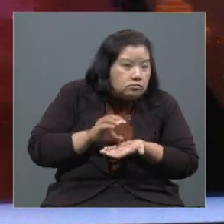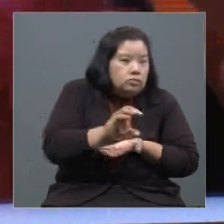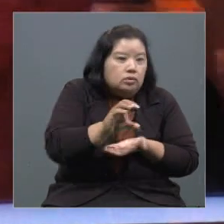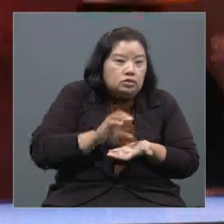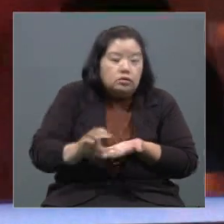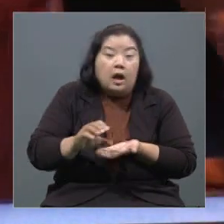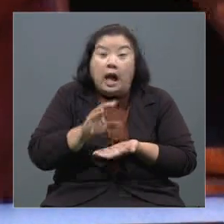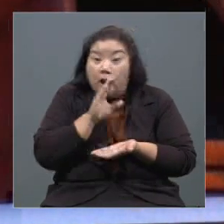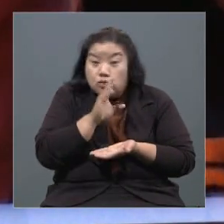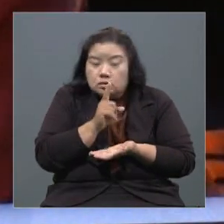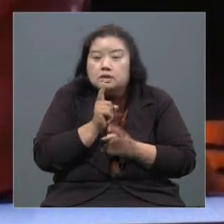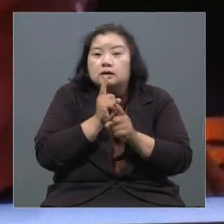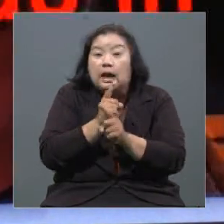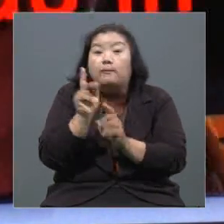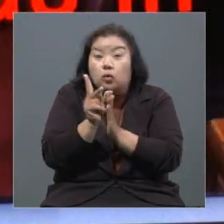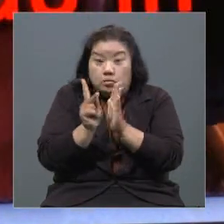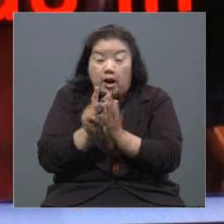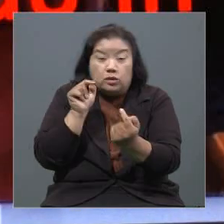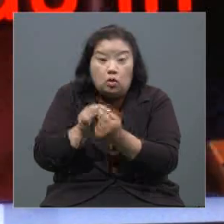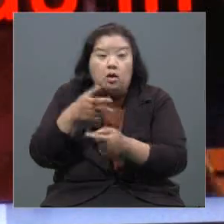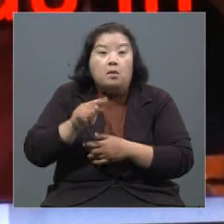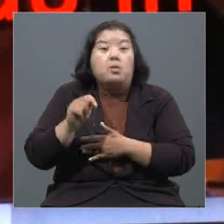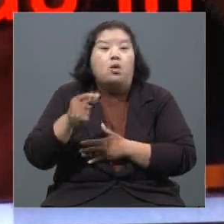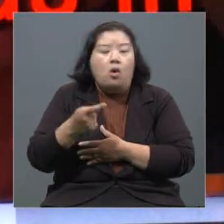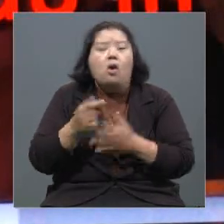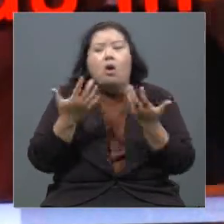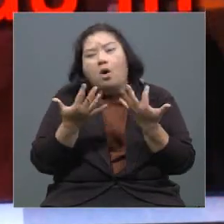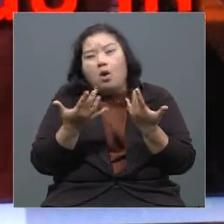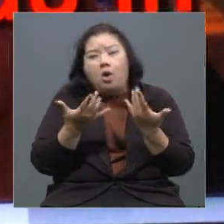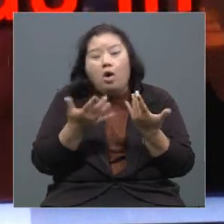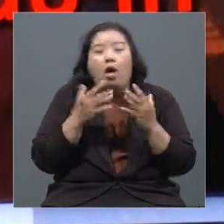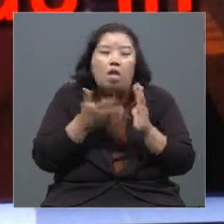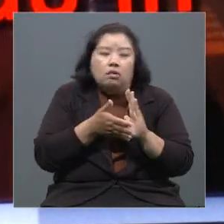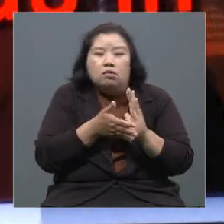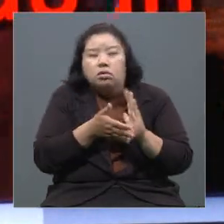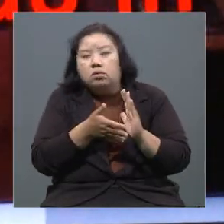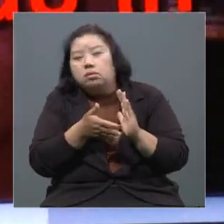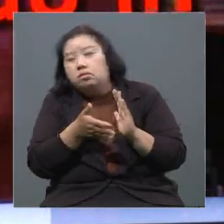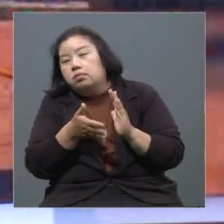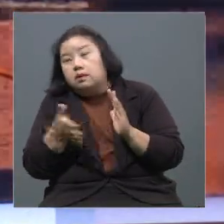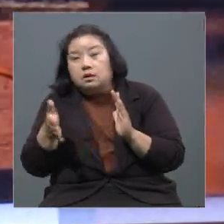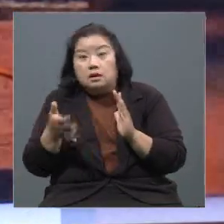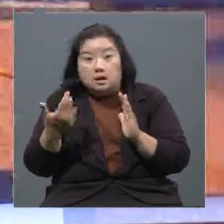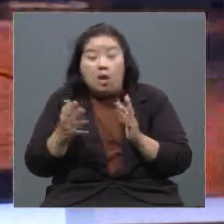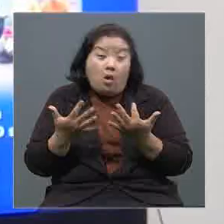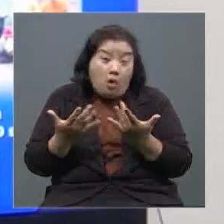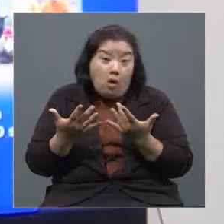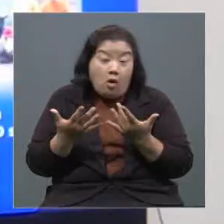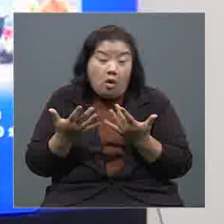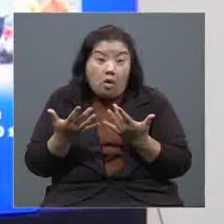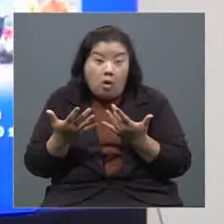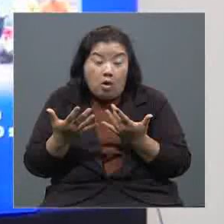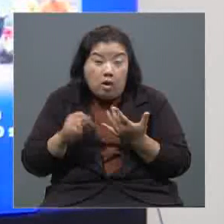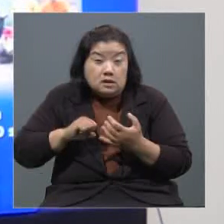ตามกฎหมายปัจจุบันคือกฎหมายของปปงเนี่ยขั้นตอนจะต้องเยอะมากแล้วกว่าจะเริ่มขั้นตอนทั้งหลายที่เยอะมากได้เนี่ยต้องรอให้คดีถึงที่สุด